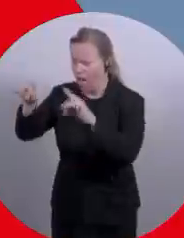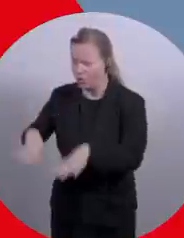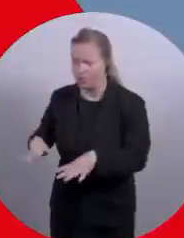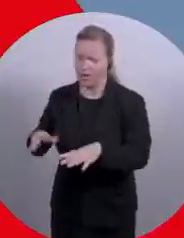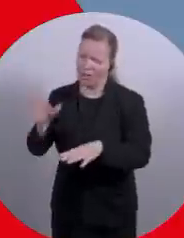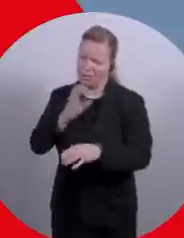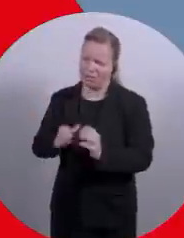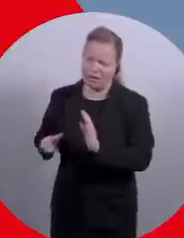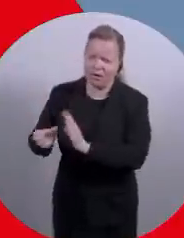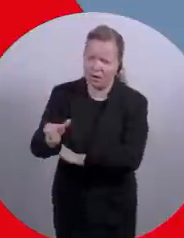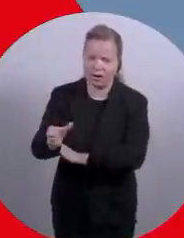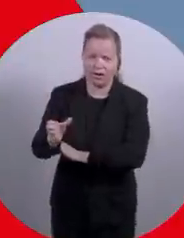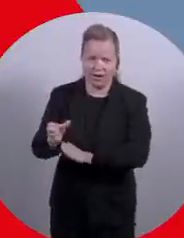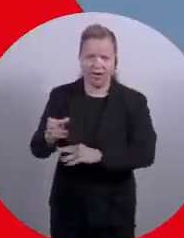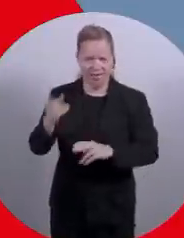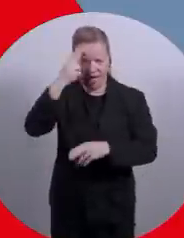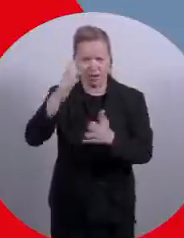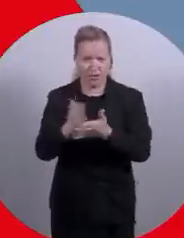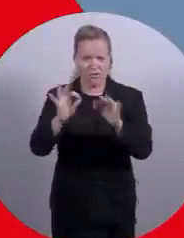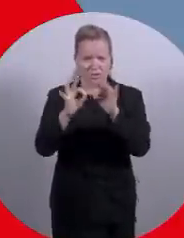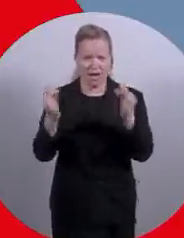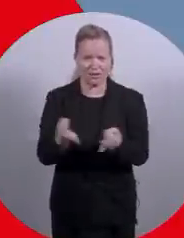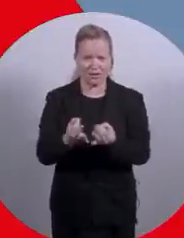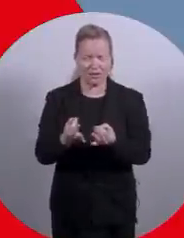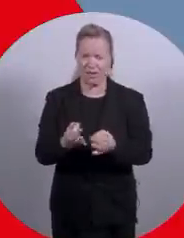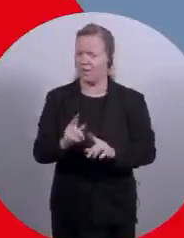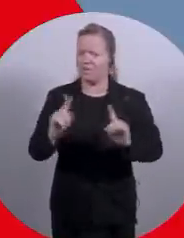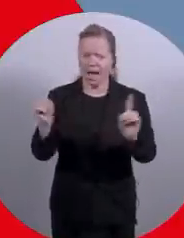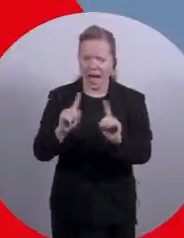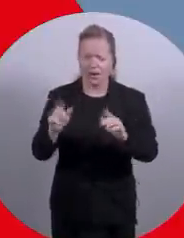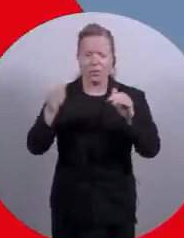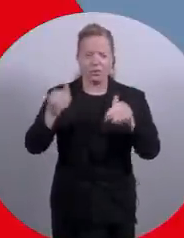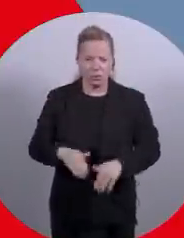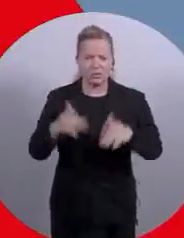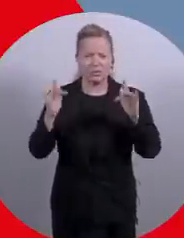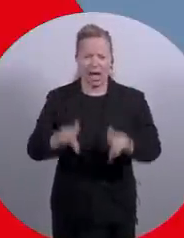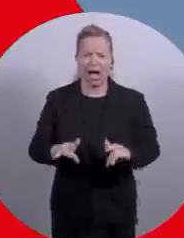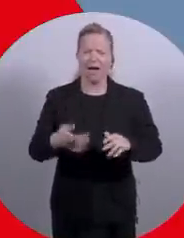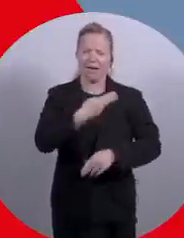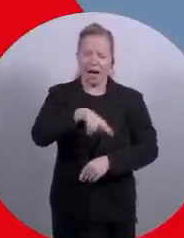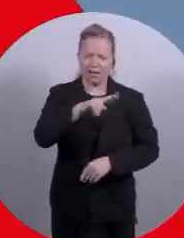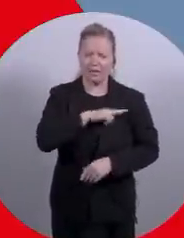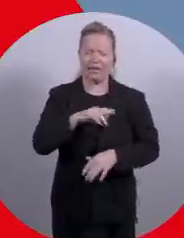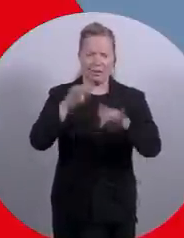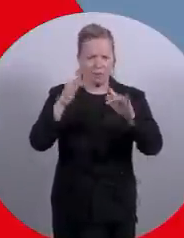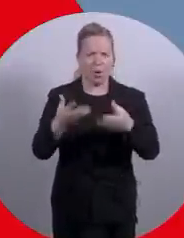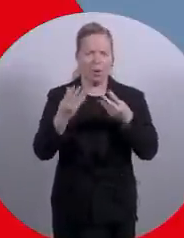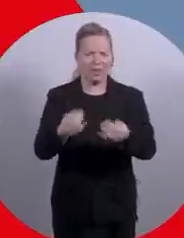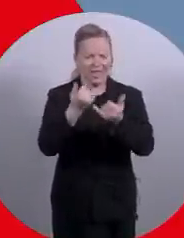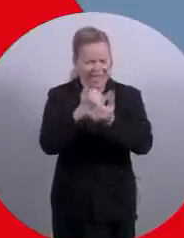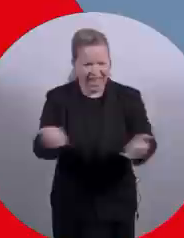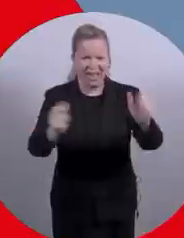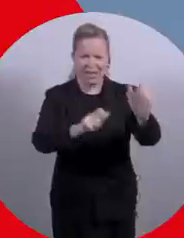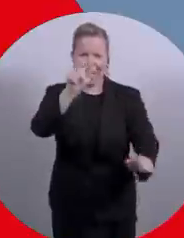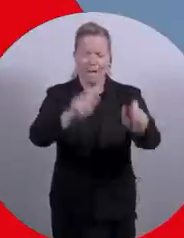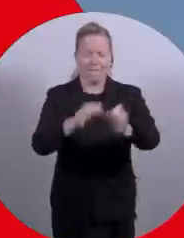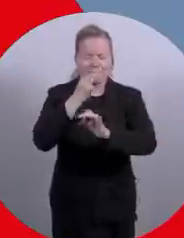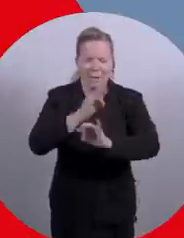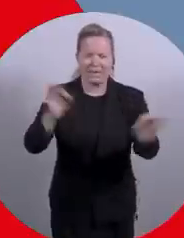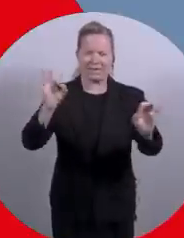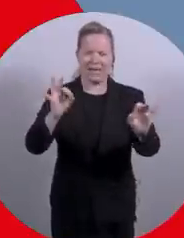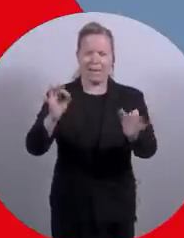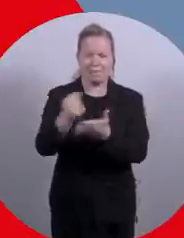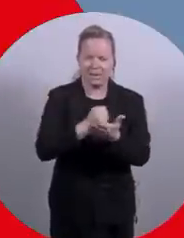diesen Satz da müssen wir weg wir müssen an Zugang haben dass er jeder Garantie hat auf die beste medizinische kostenlose